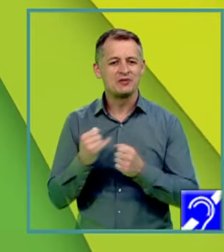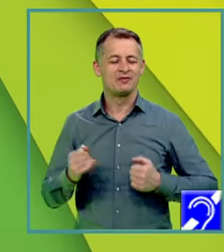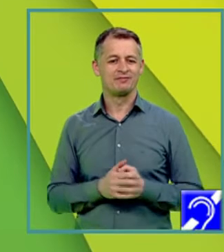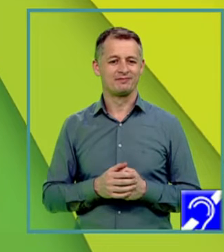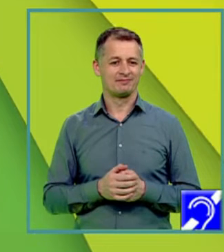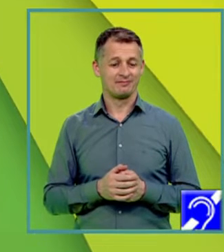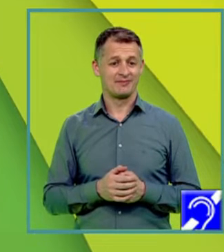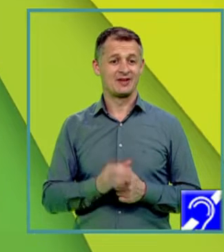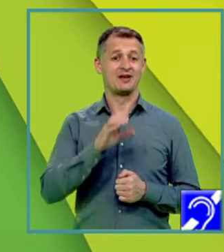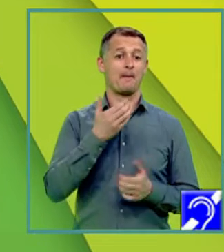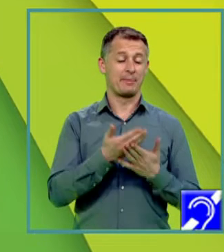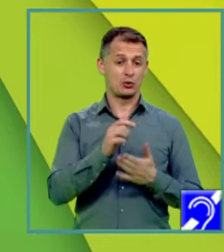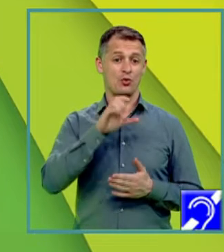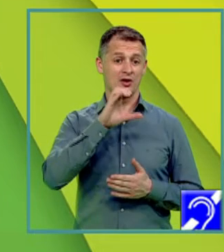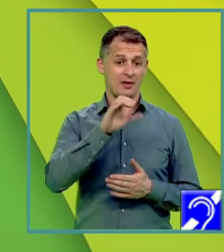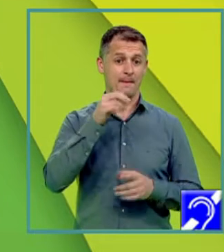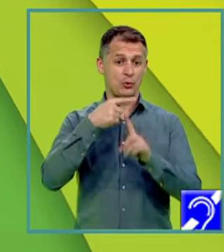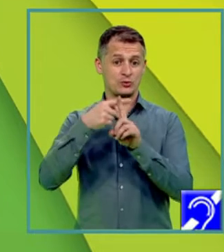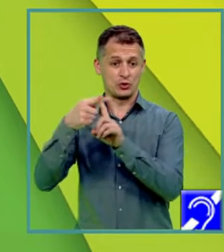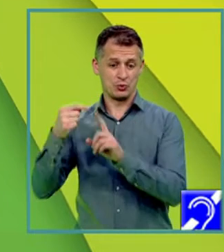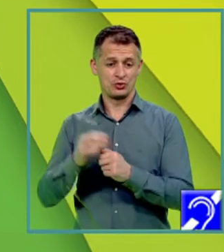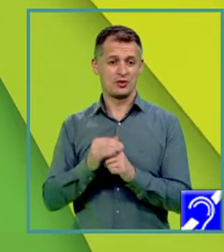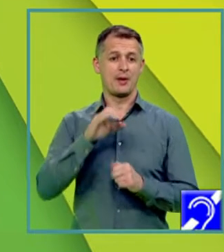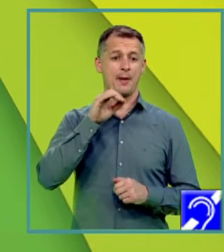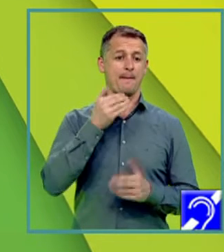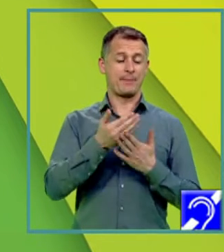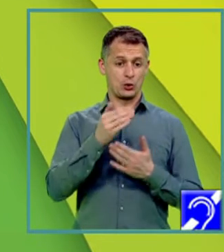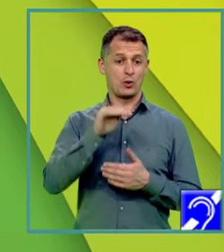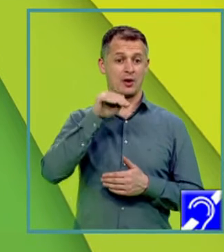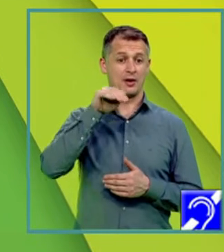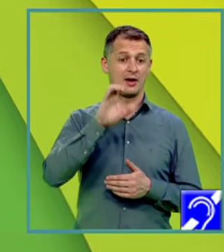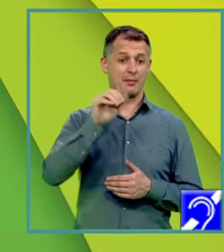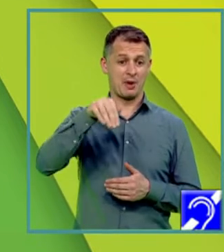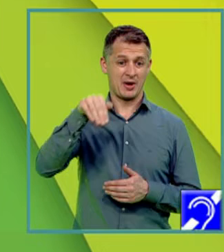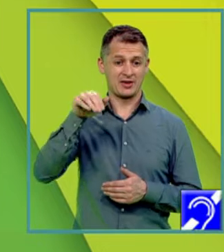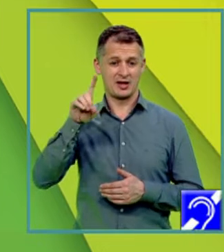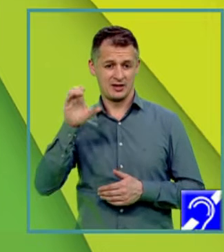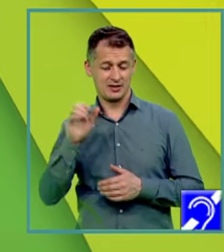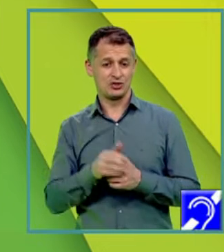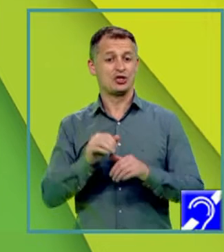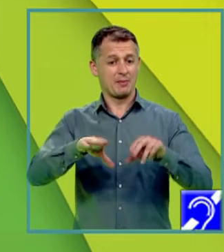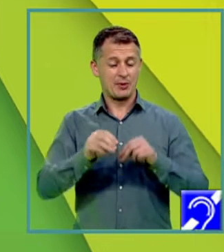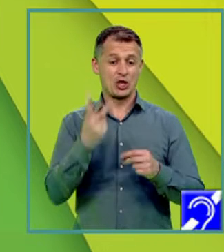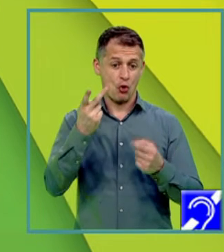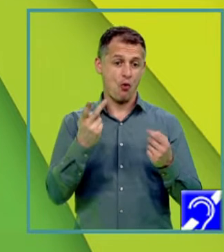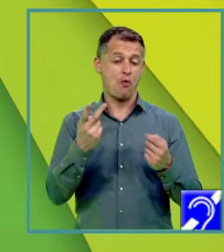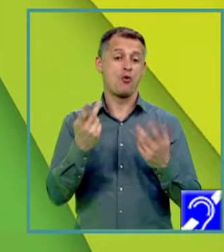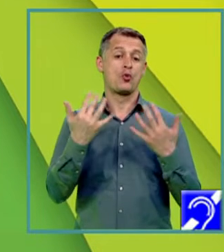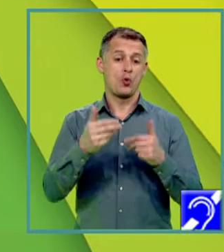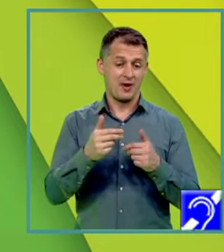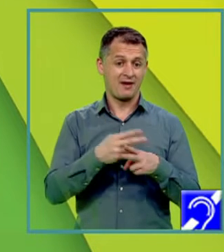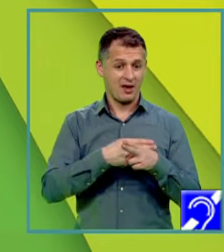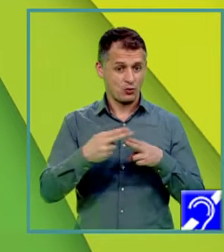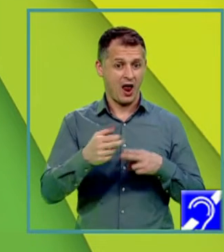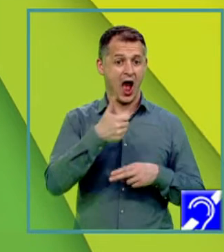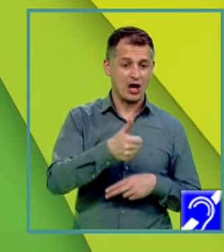varianta cplusplus pentru funcția care se numește cmmdc și care primește ca parametru II cele două valori numere